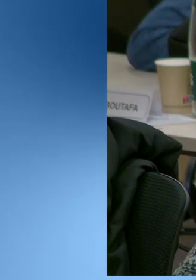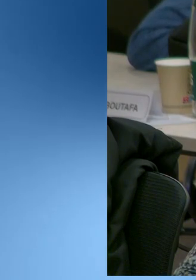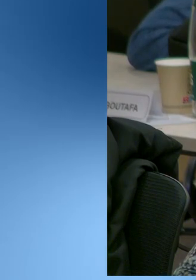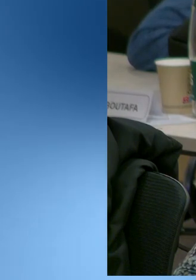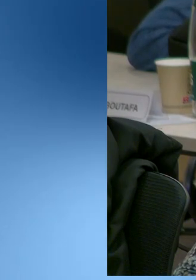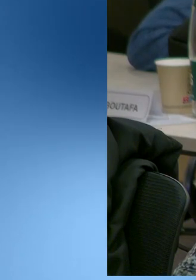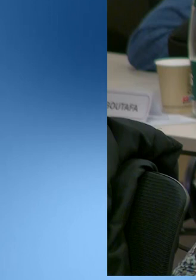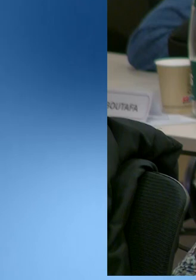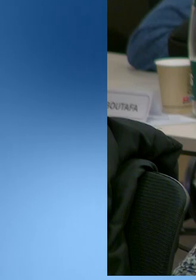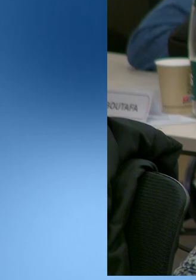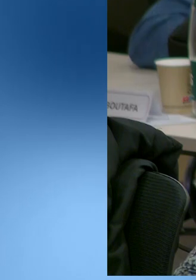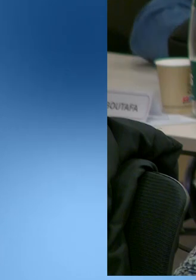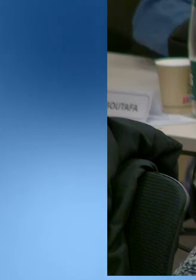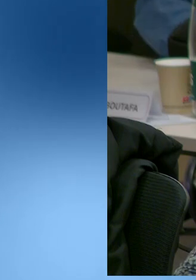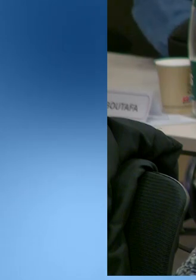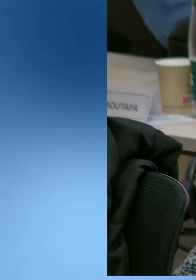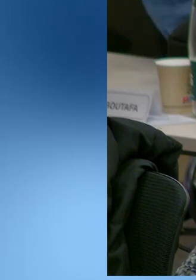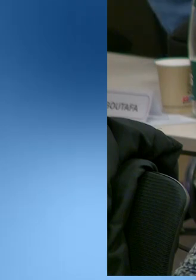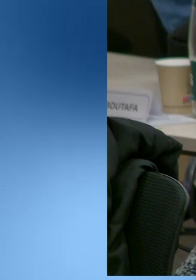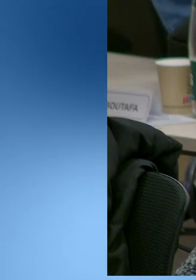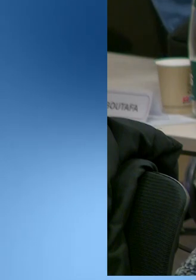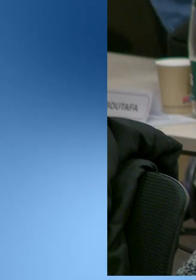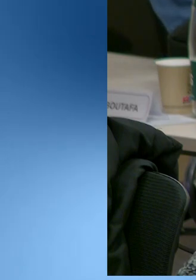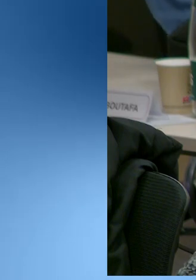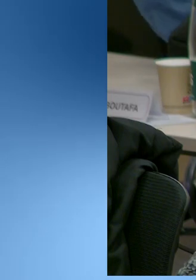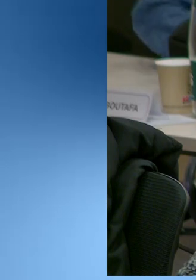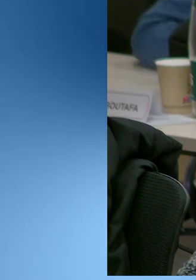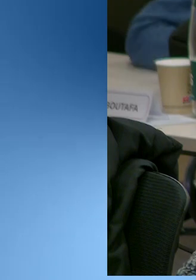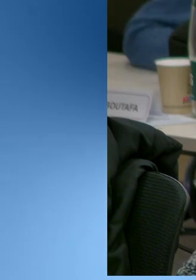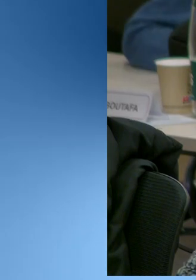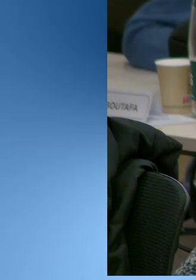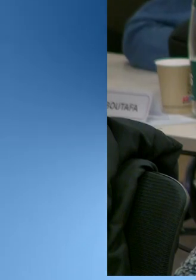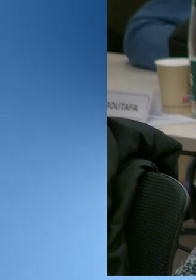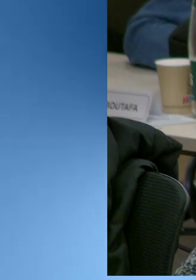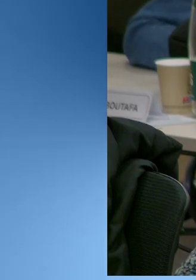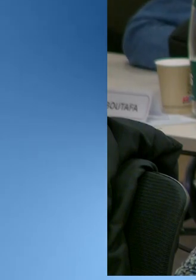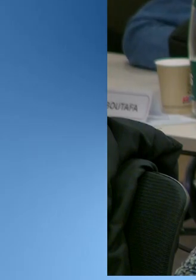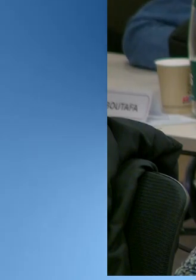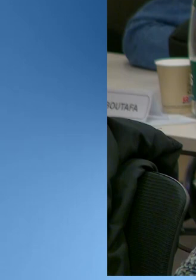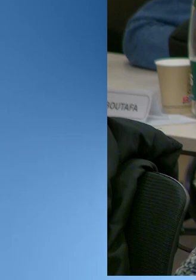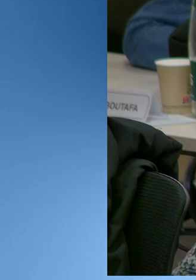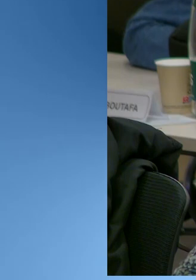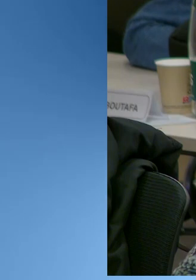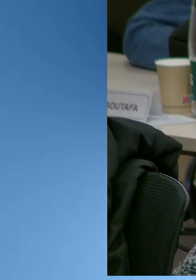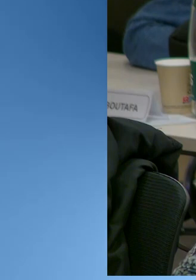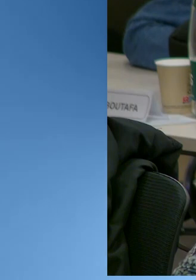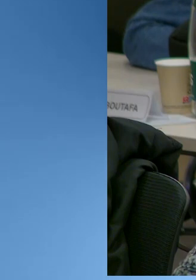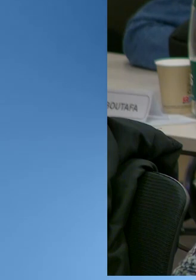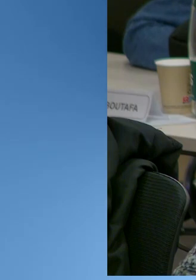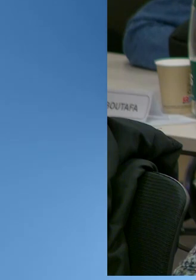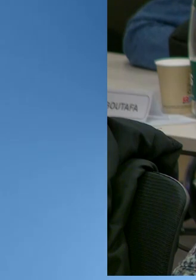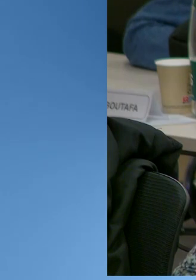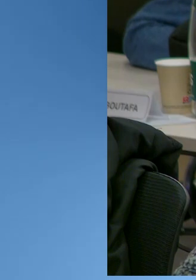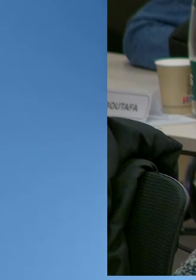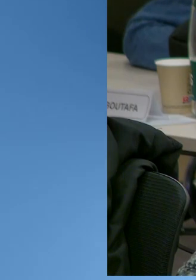municipal quand même fonctionne pas très bien nous allons nous en aller vous vous n'aurez pas le quorum et vous ne